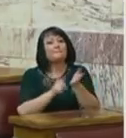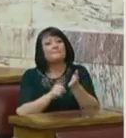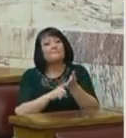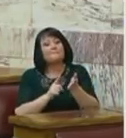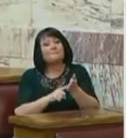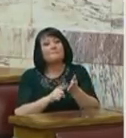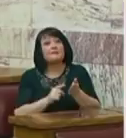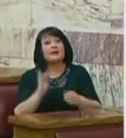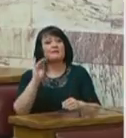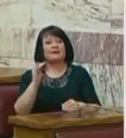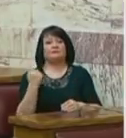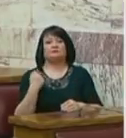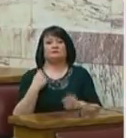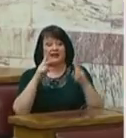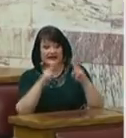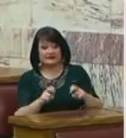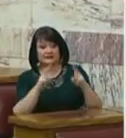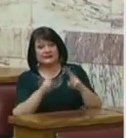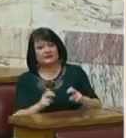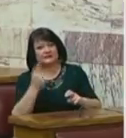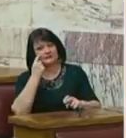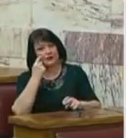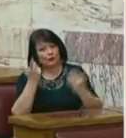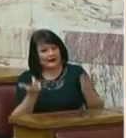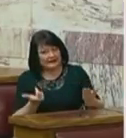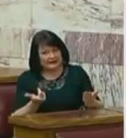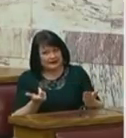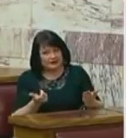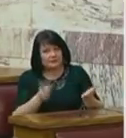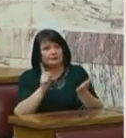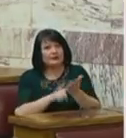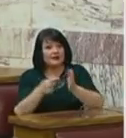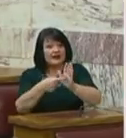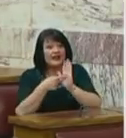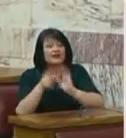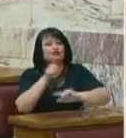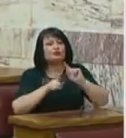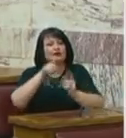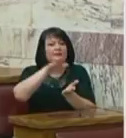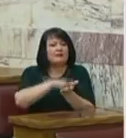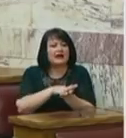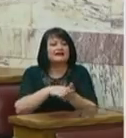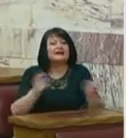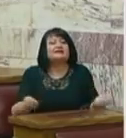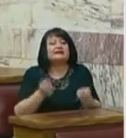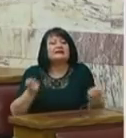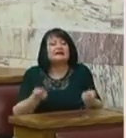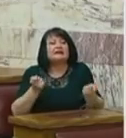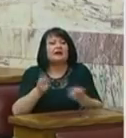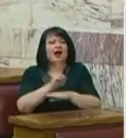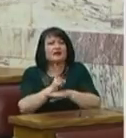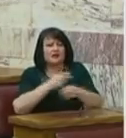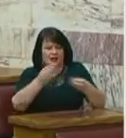προκαταρτική εξέταση. Να κληθούν οι μηνυτές να εξεταστούν, να υποδείξουν μάρτυρες, να προσκομίσουν έγγραφα.